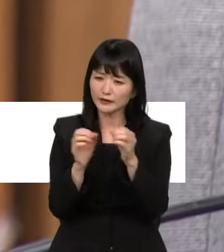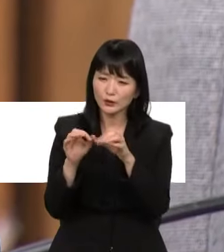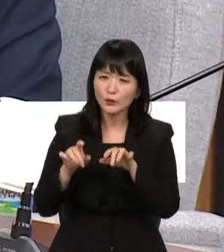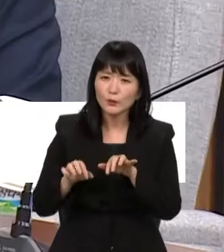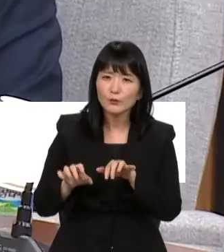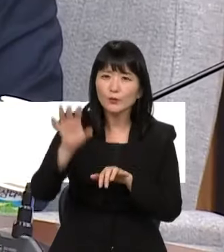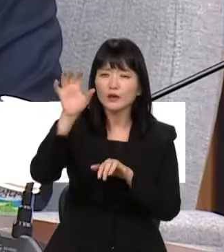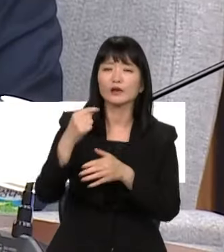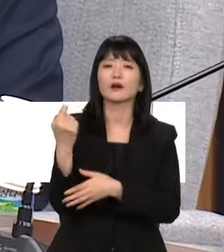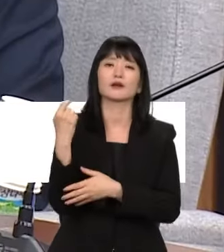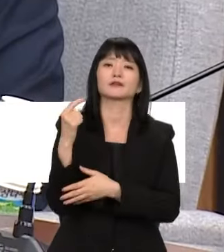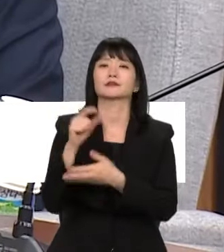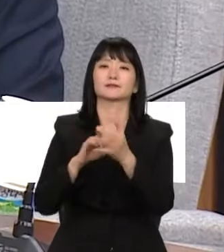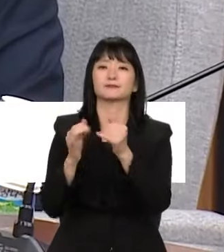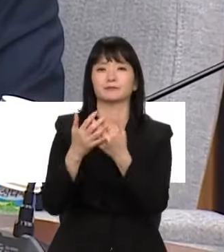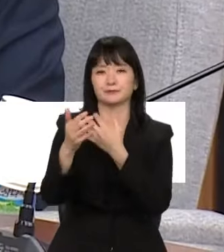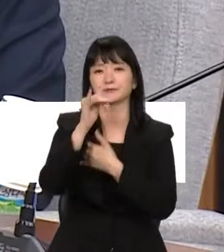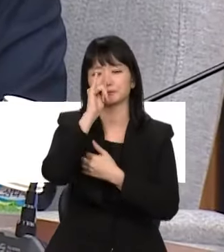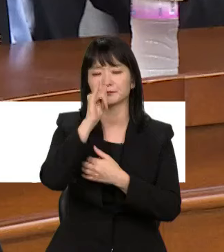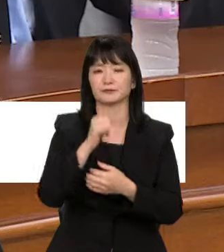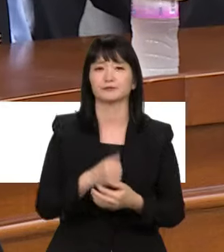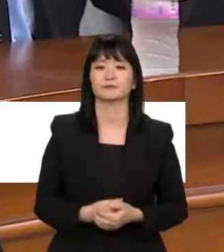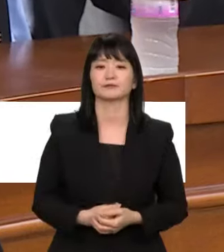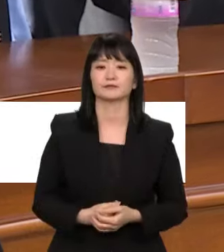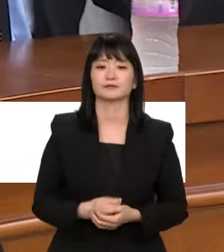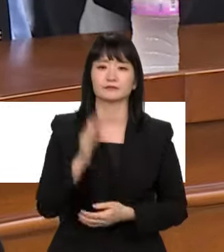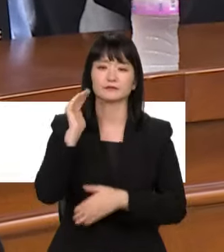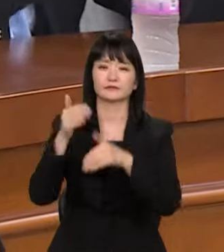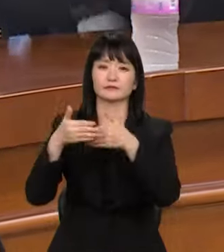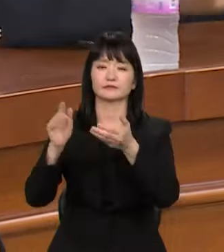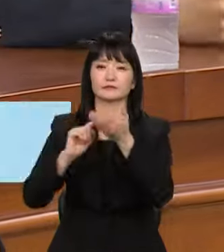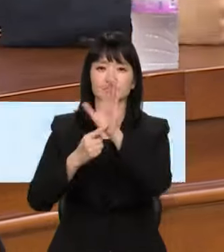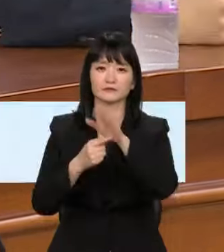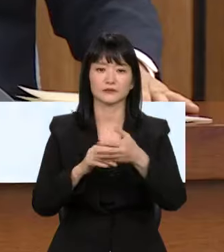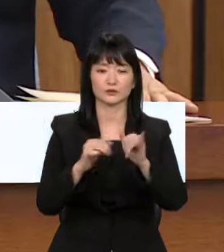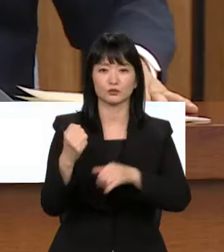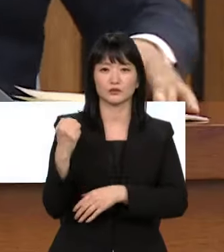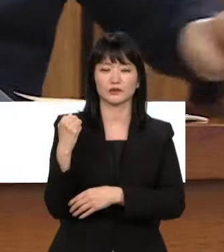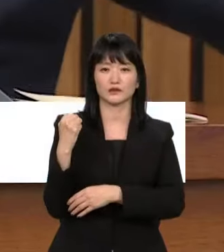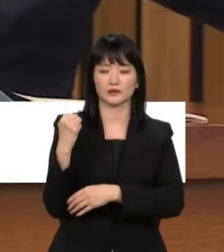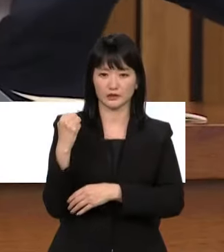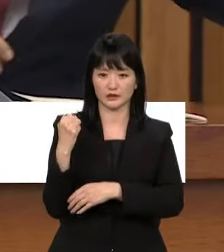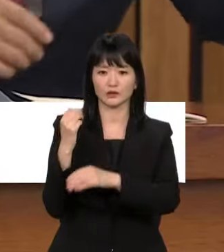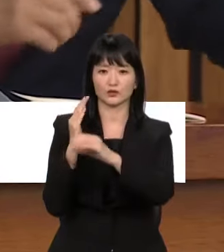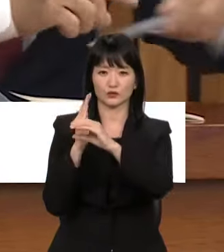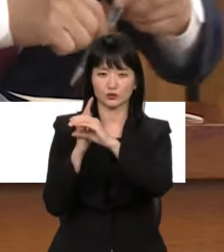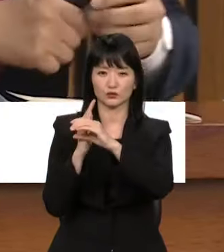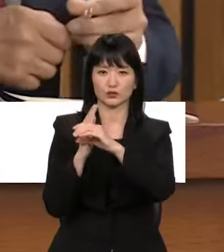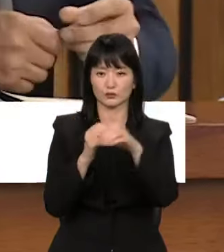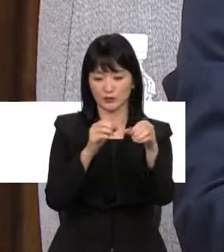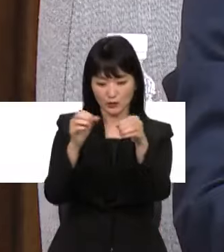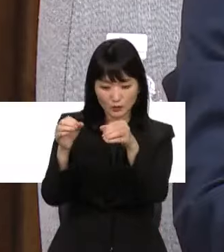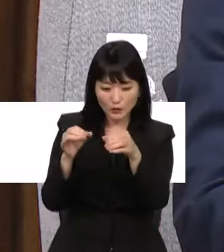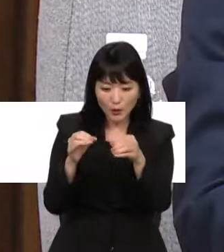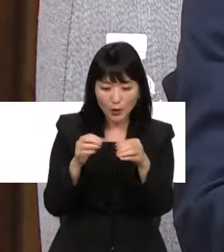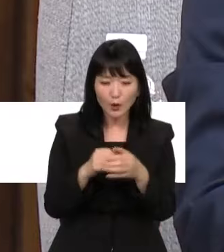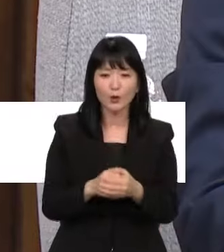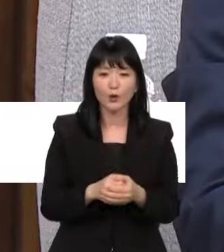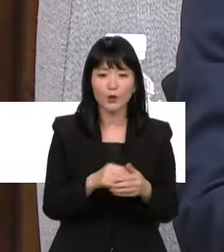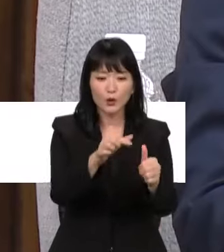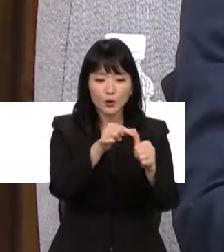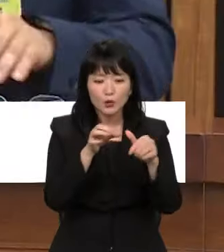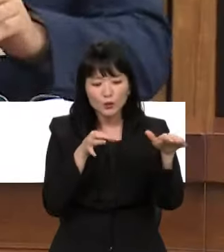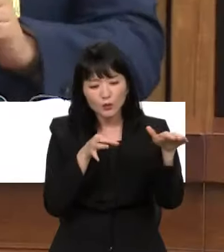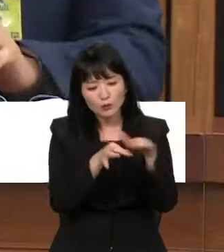어제 기자간담회를 열었습니다. 대통령실은 국민의힘이 주관한 이 간담회를 근거로 구명 로비 의혹이 실체가